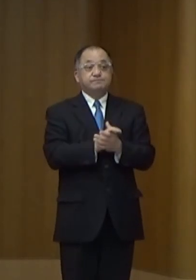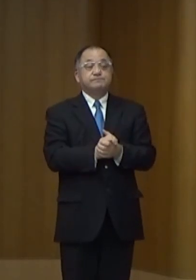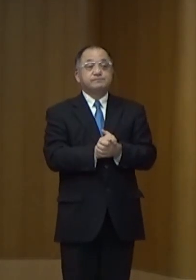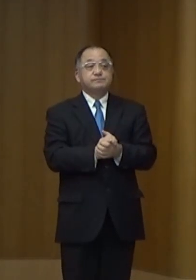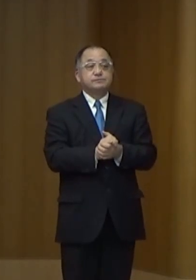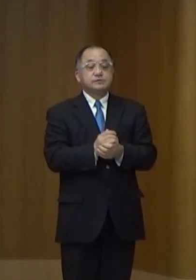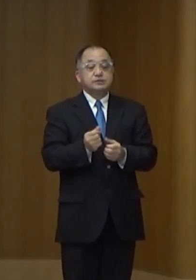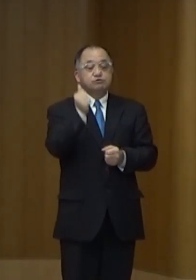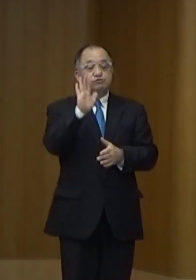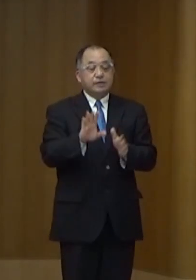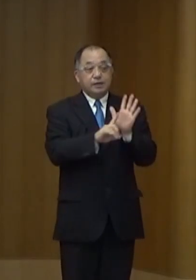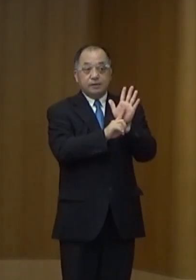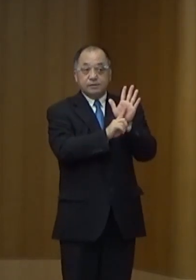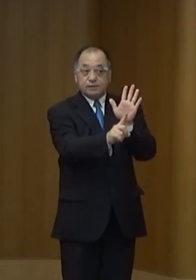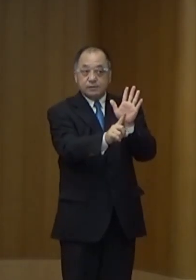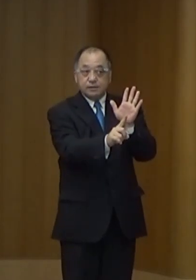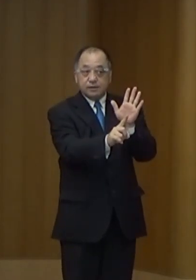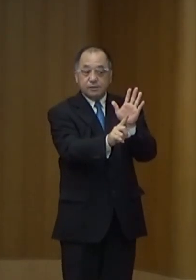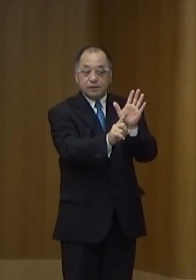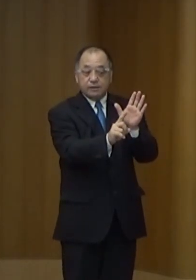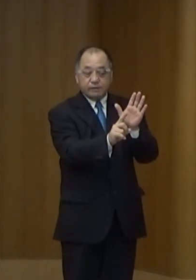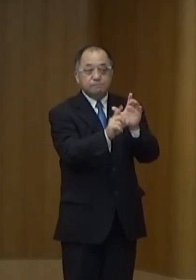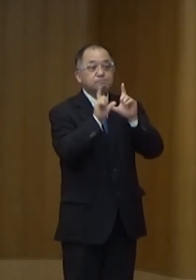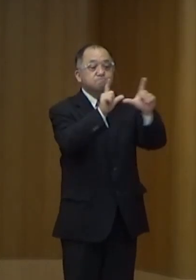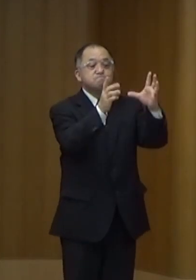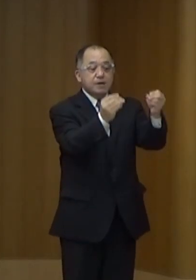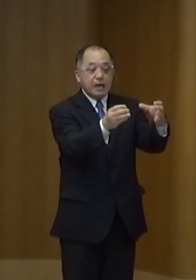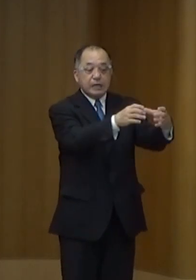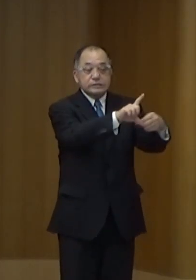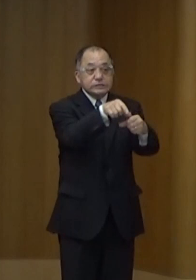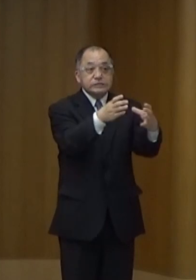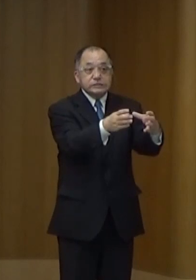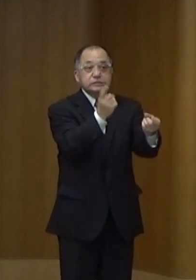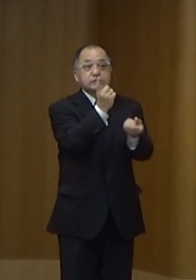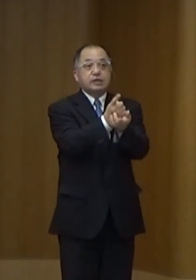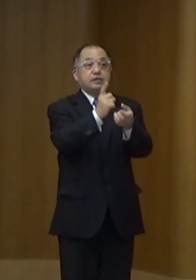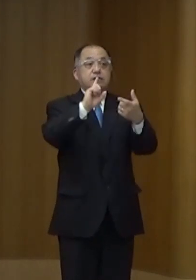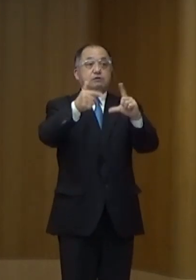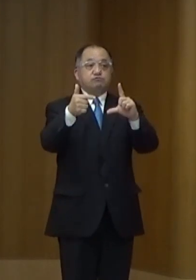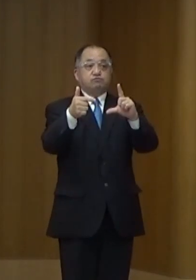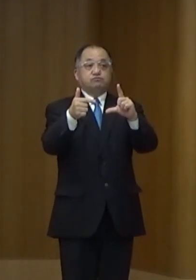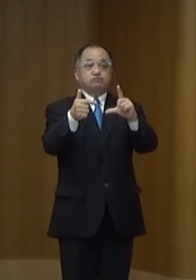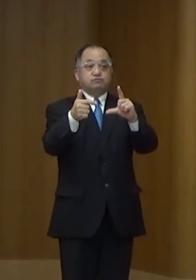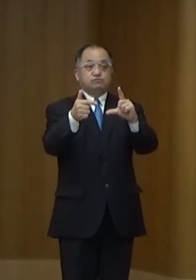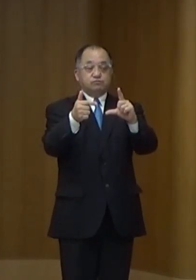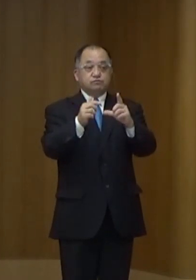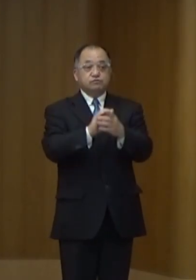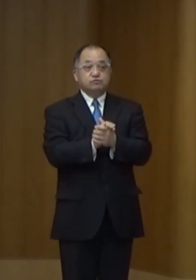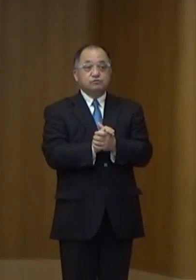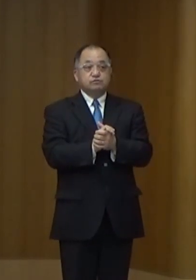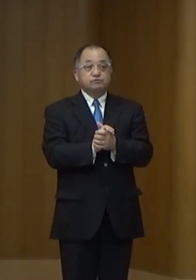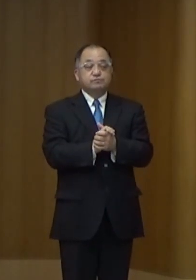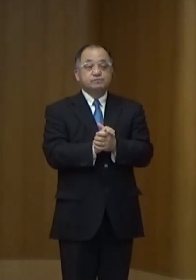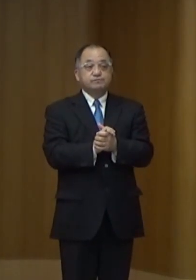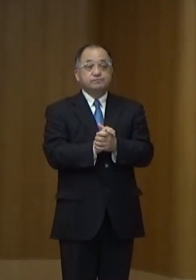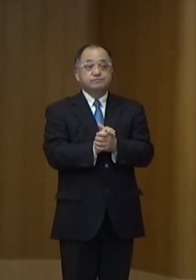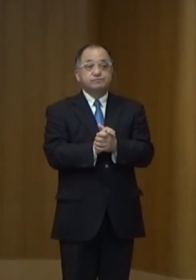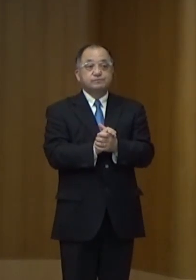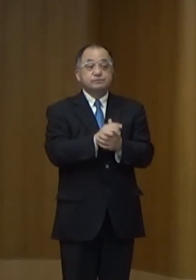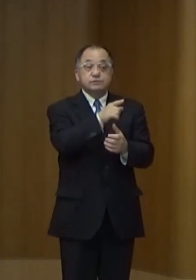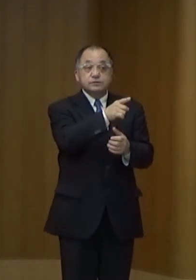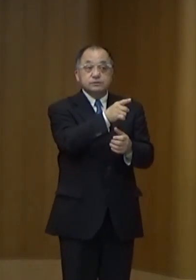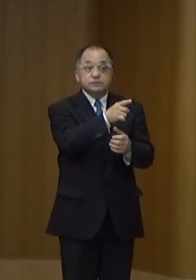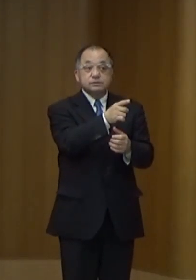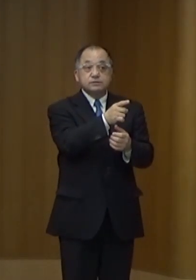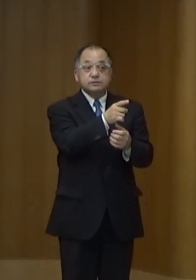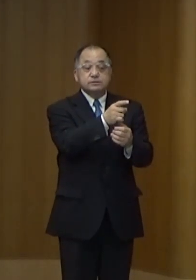態宣言が発令された地域だけではなくて、これは繰り返し我々としても緊急事態宣言が出たところと出